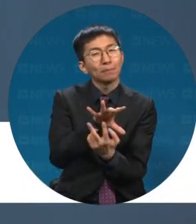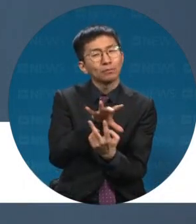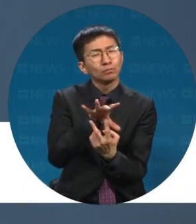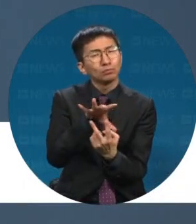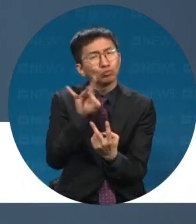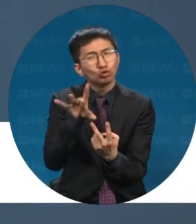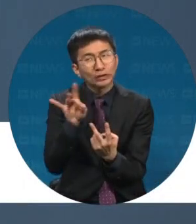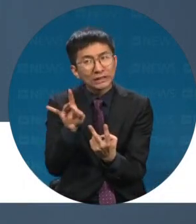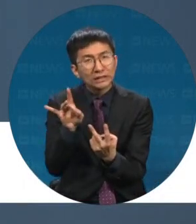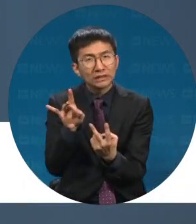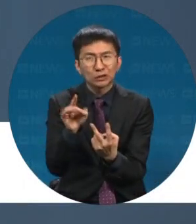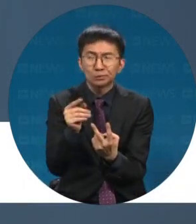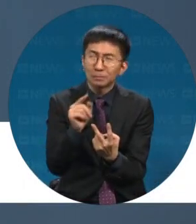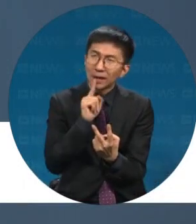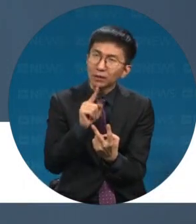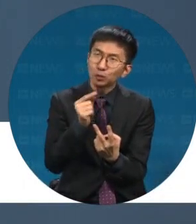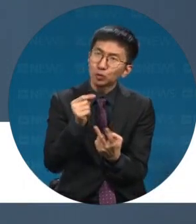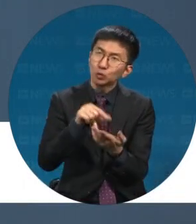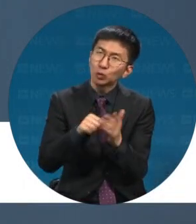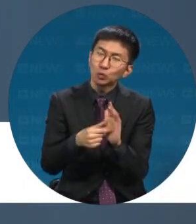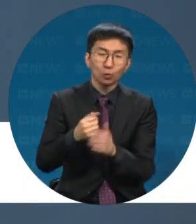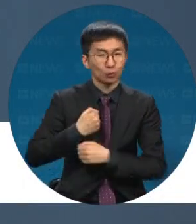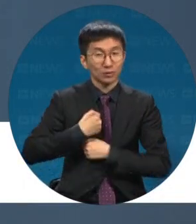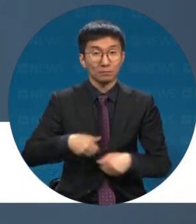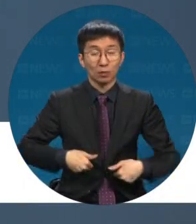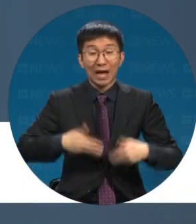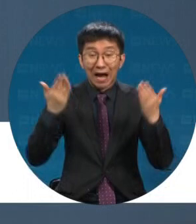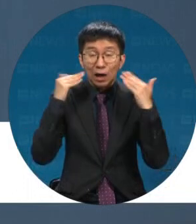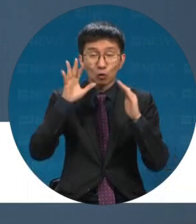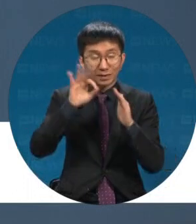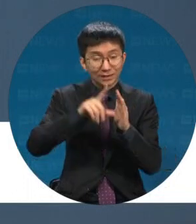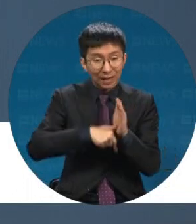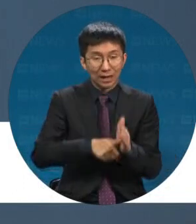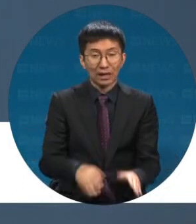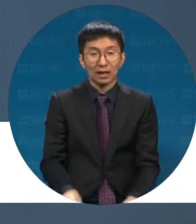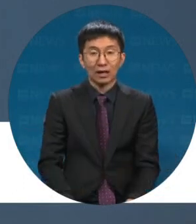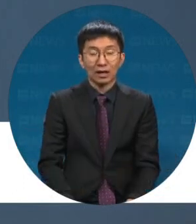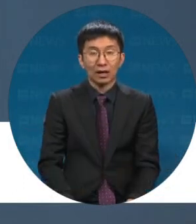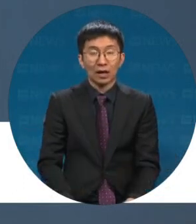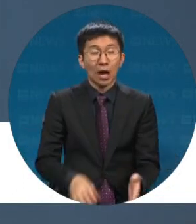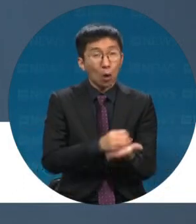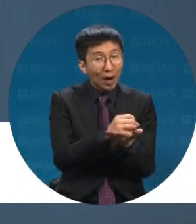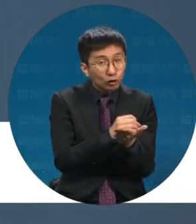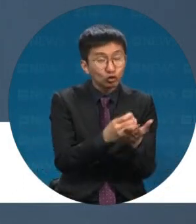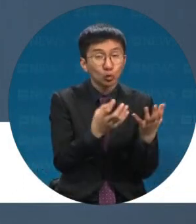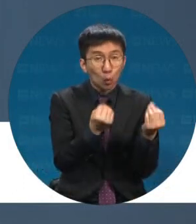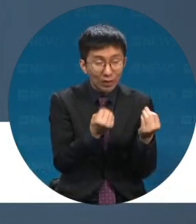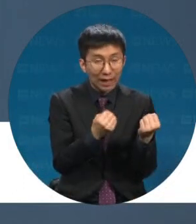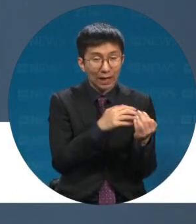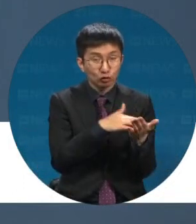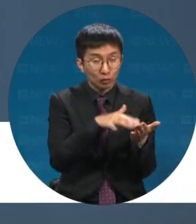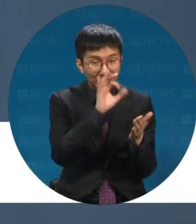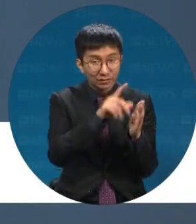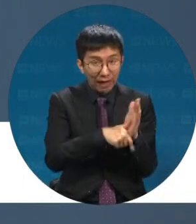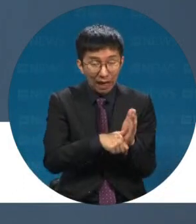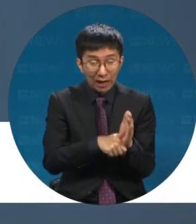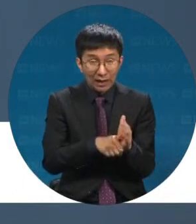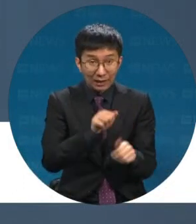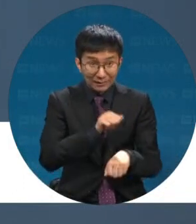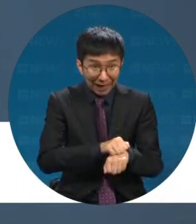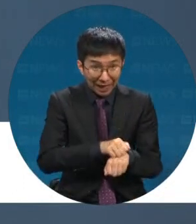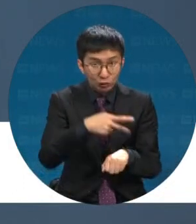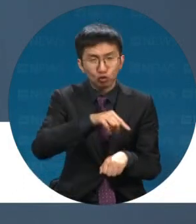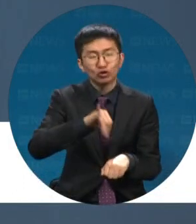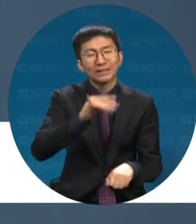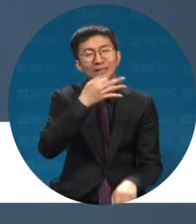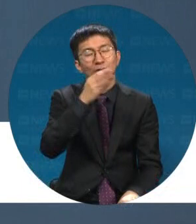조심해야 된다라는 거죠. 왜냐하면 학교에서는 확률과 통계를 선택해서 잘하면 수시에서 인정을 받는 상태인데 지금은